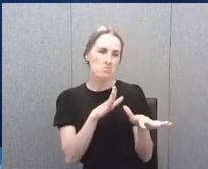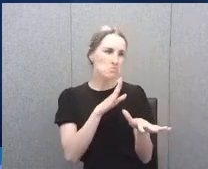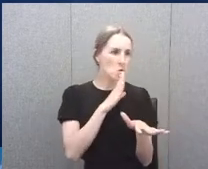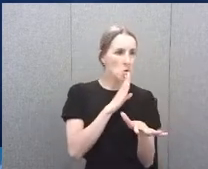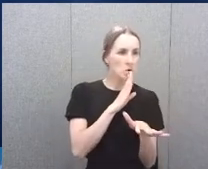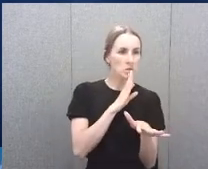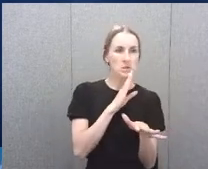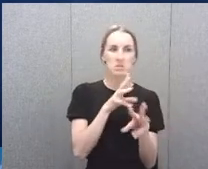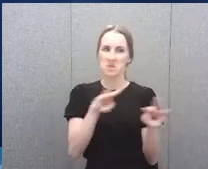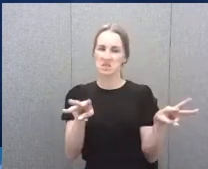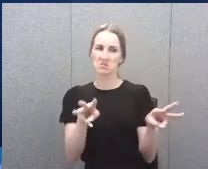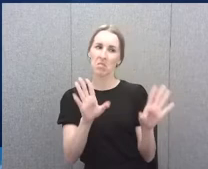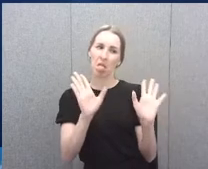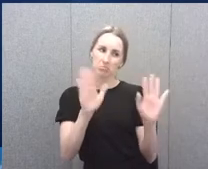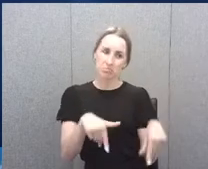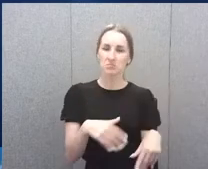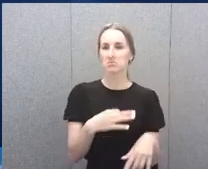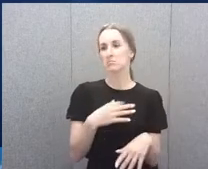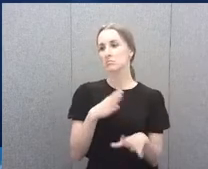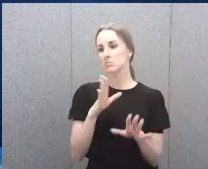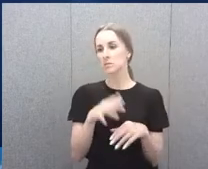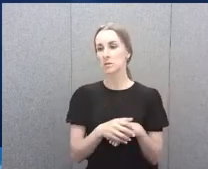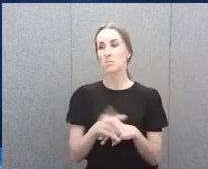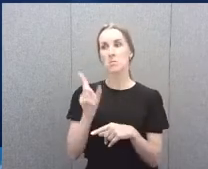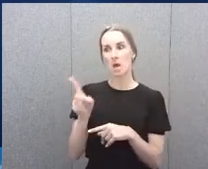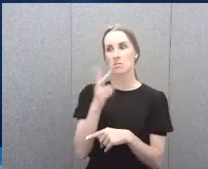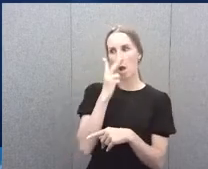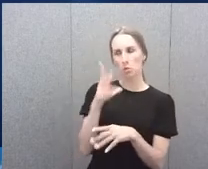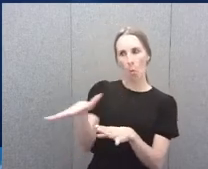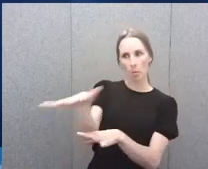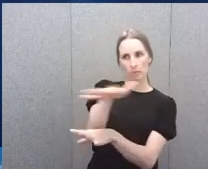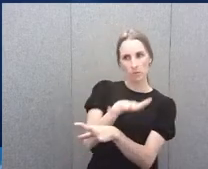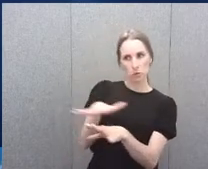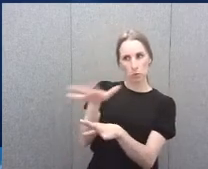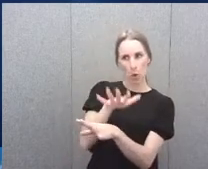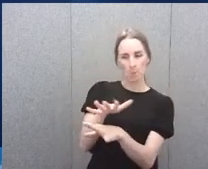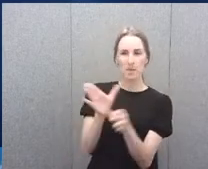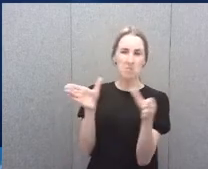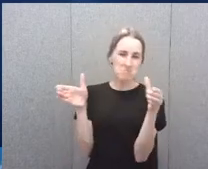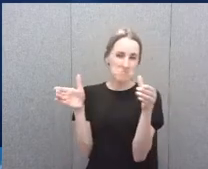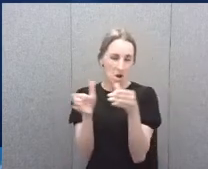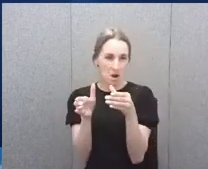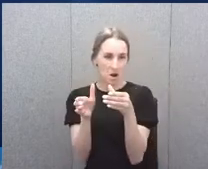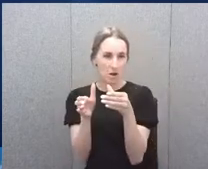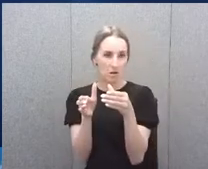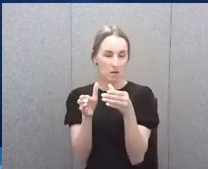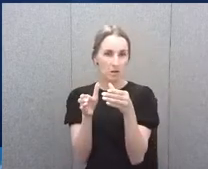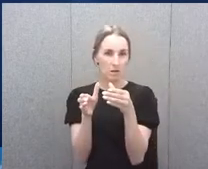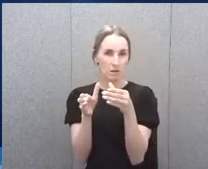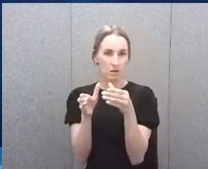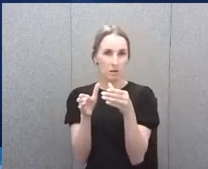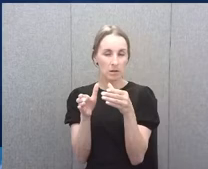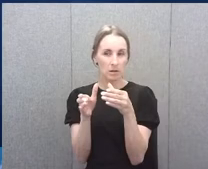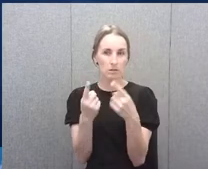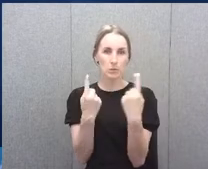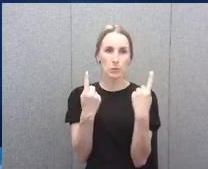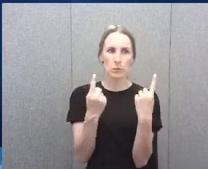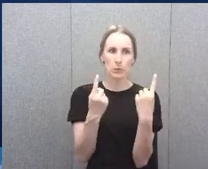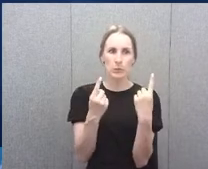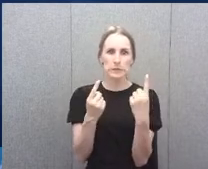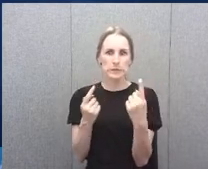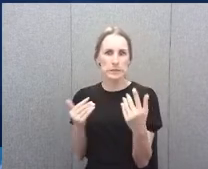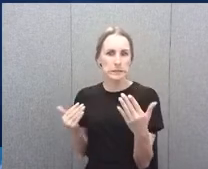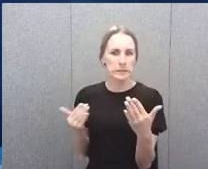это какое-то важное достижение именно в том, что женщина стала министром. Просто часть нашего общества, это часть